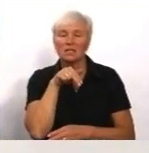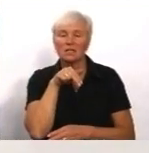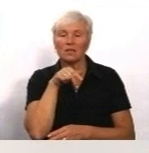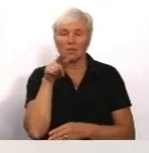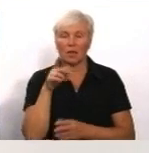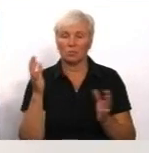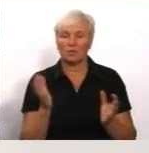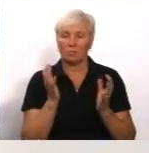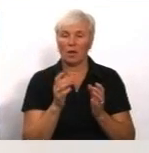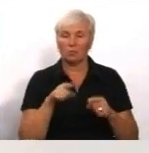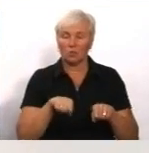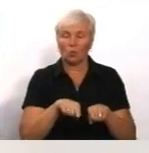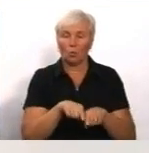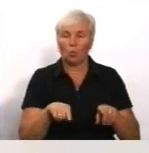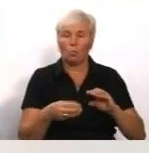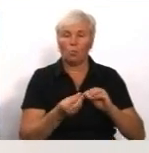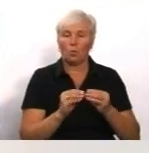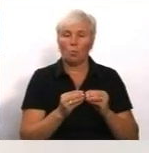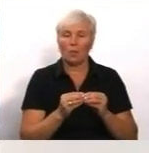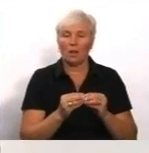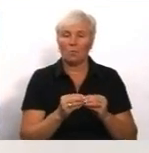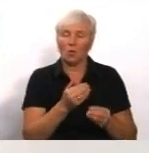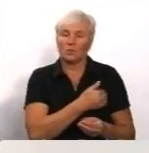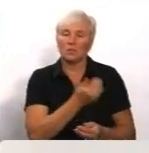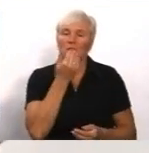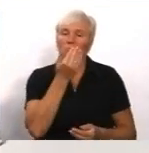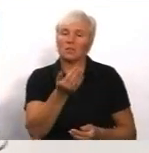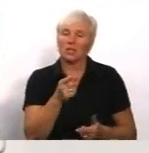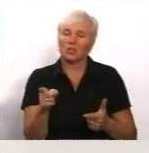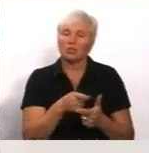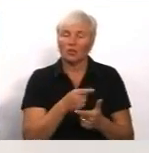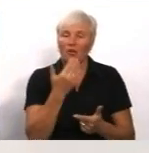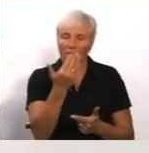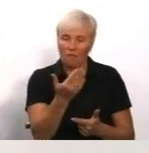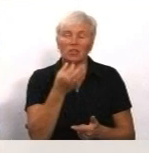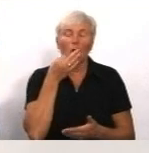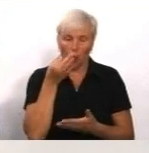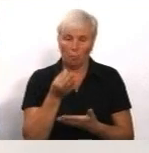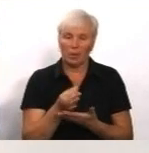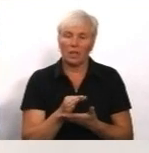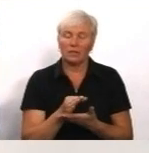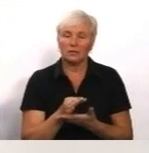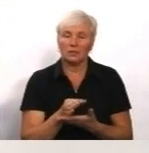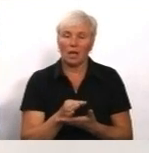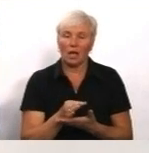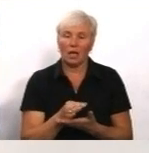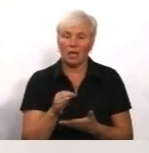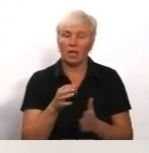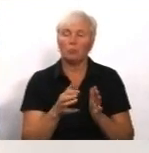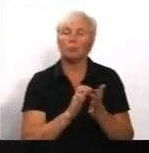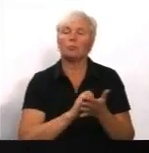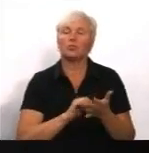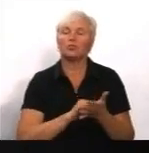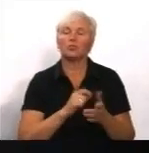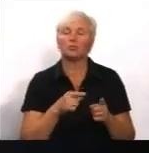таку проблему. Хотіла би запитати, чи це ваша компетенція і причина, чому не